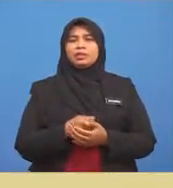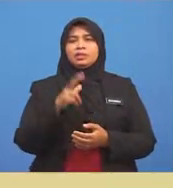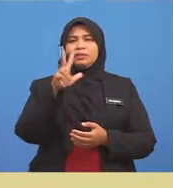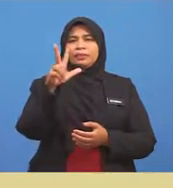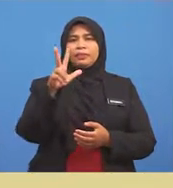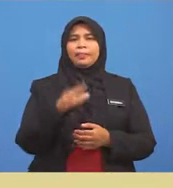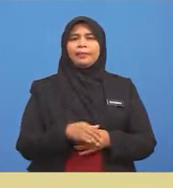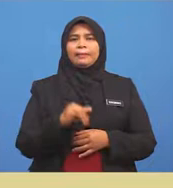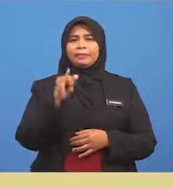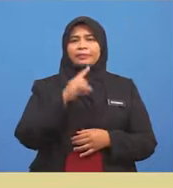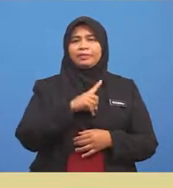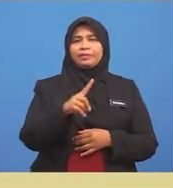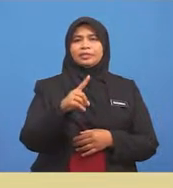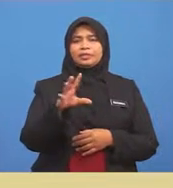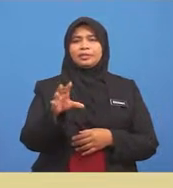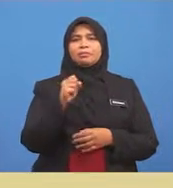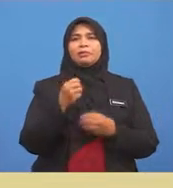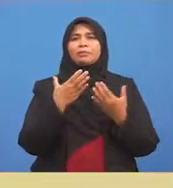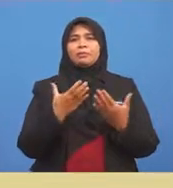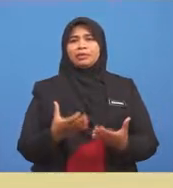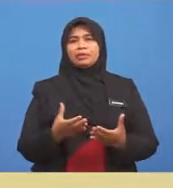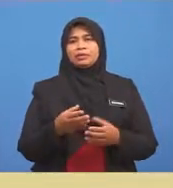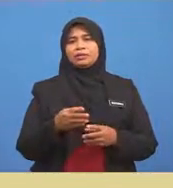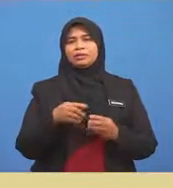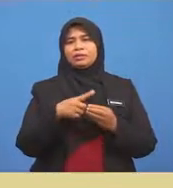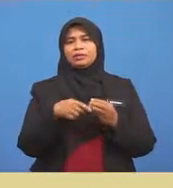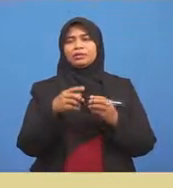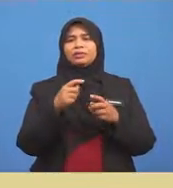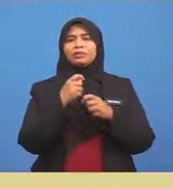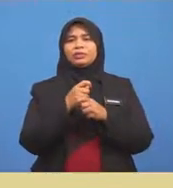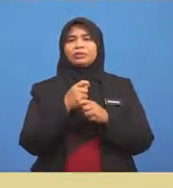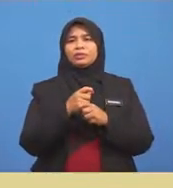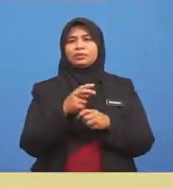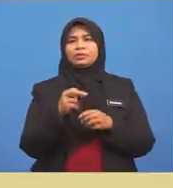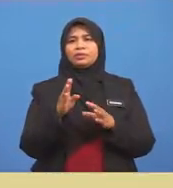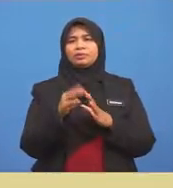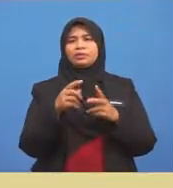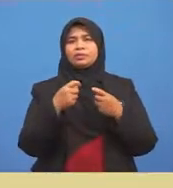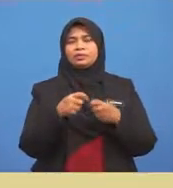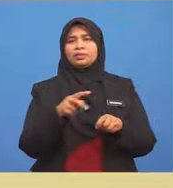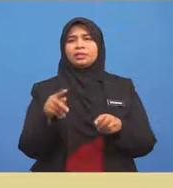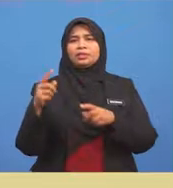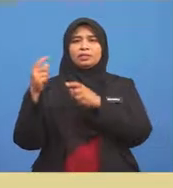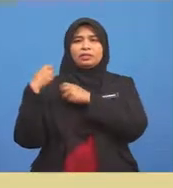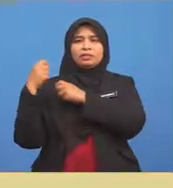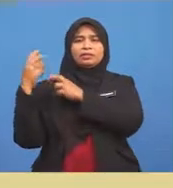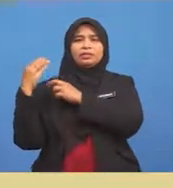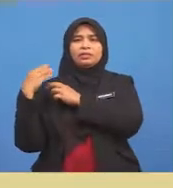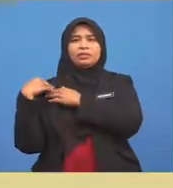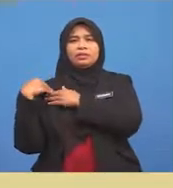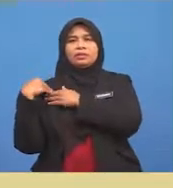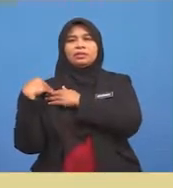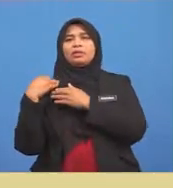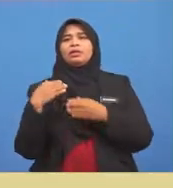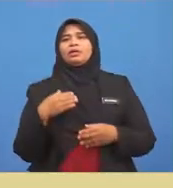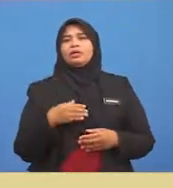Manakala yang ketiga ialah Islam mengambil berat mengenai tugasan menunaikan tanggungjawab